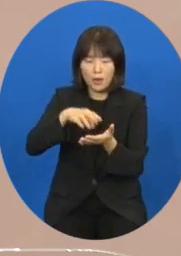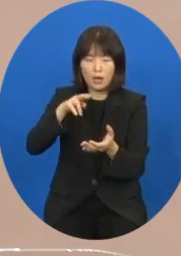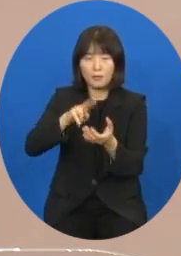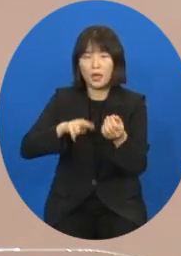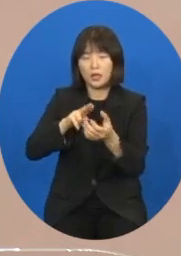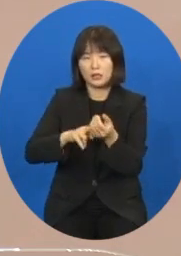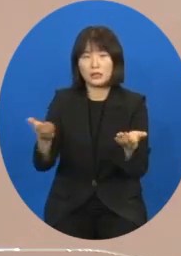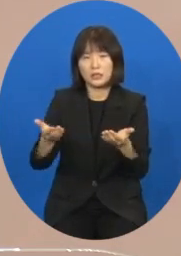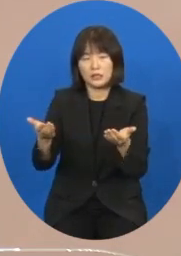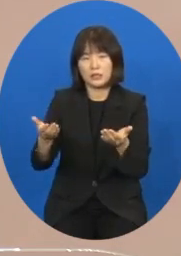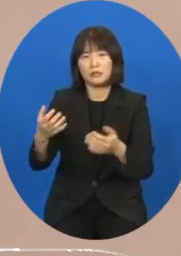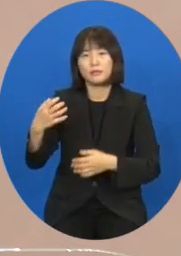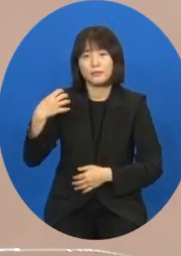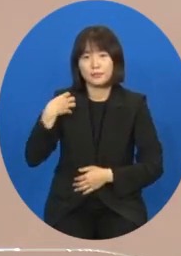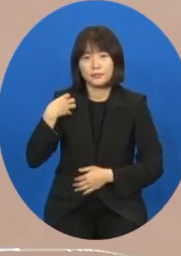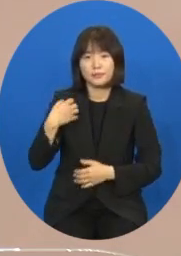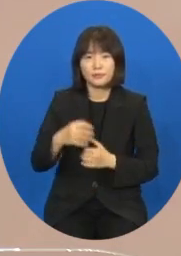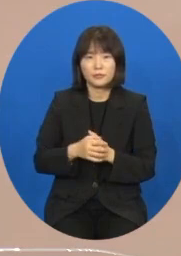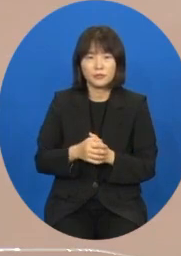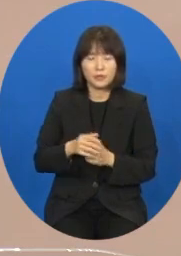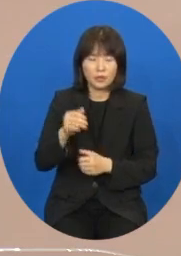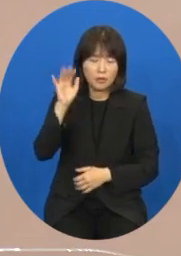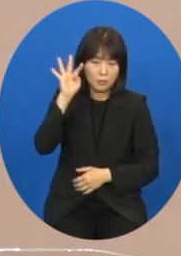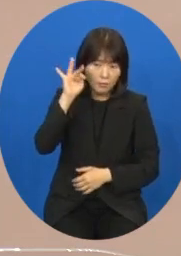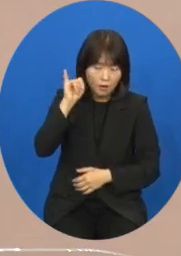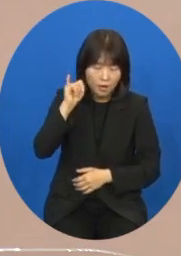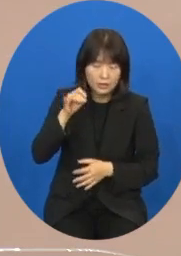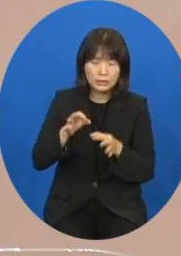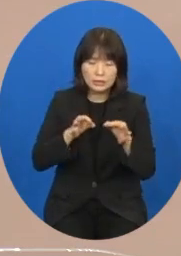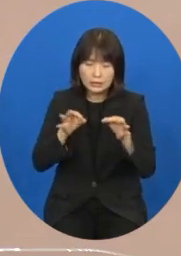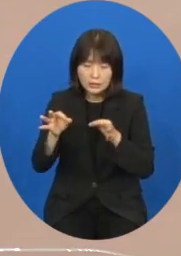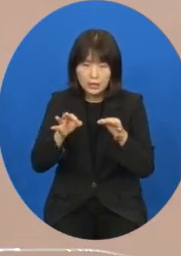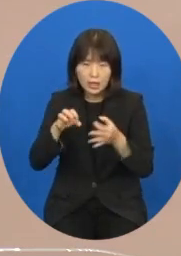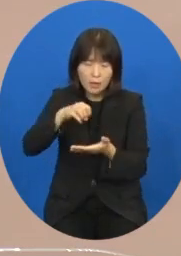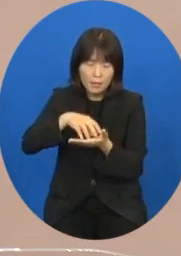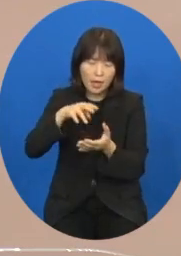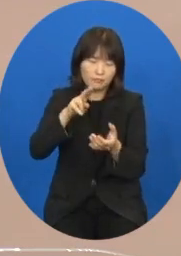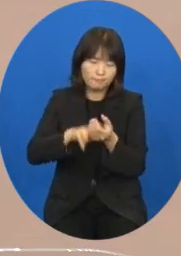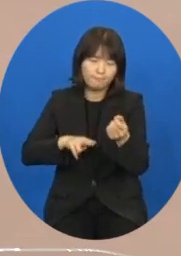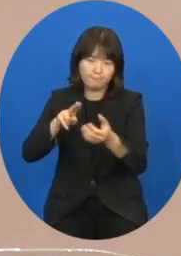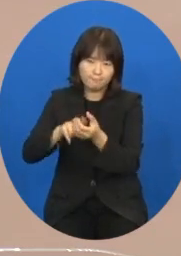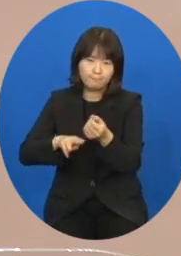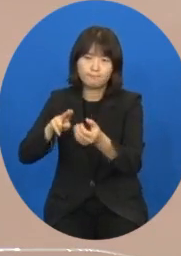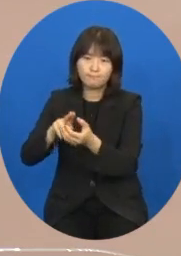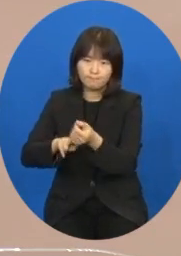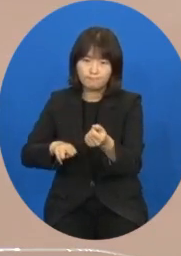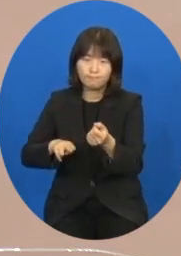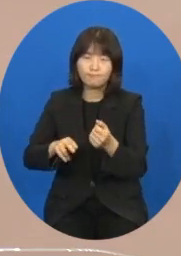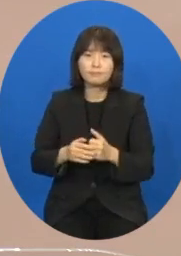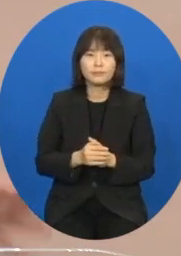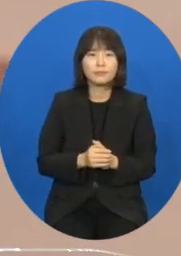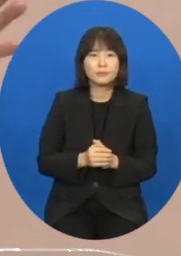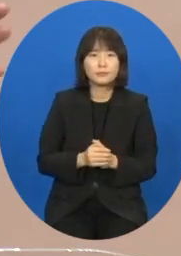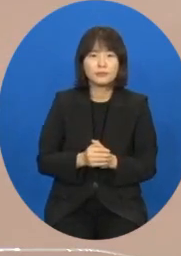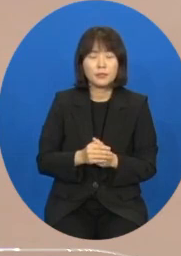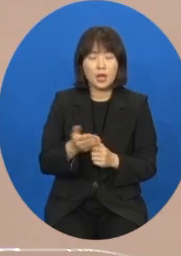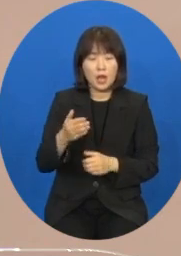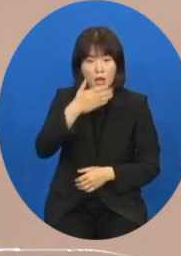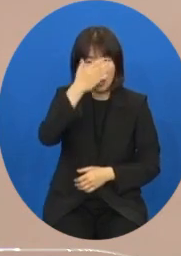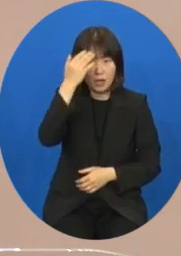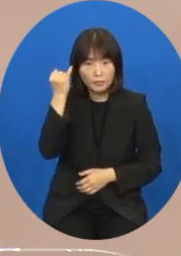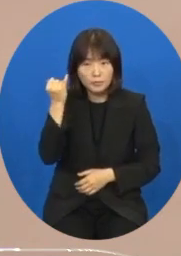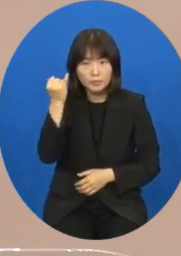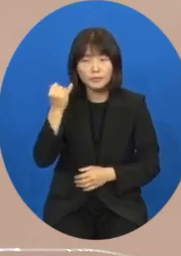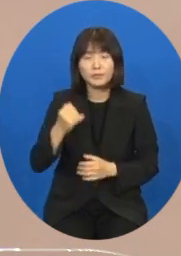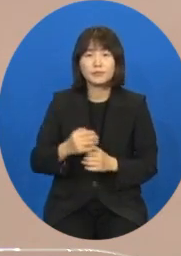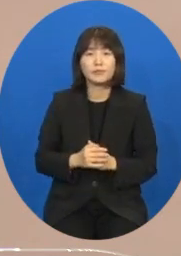정도. 며칠을 그렇게 시장에서 빵을 파는 일을 하셨대요. 근데 할머니께서